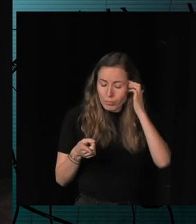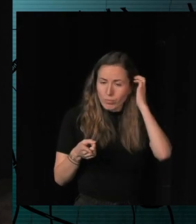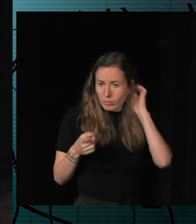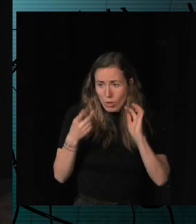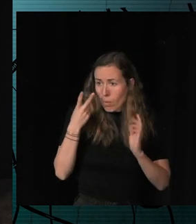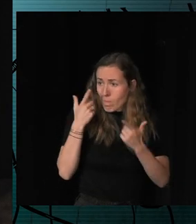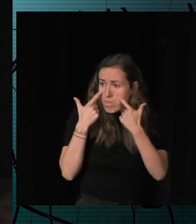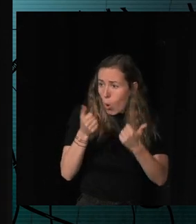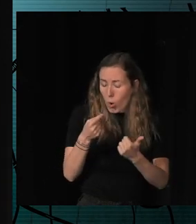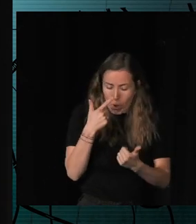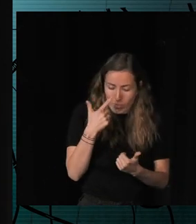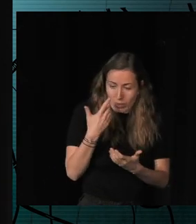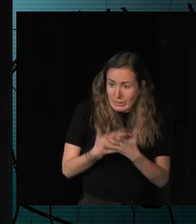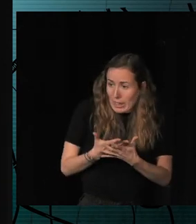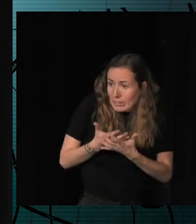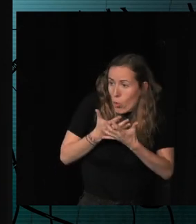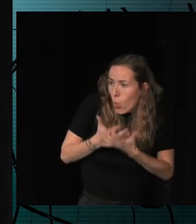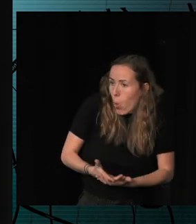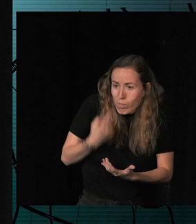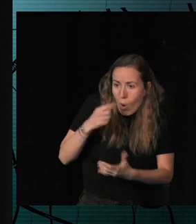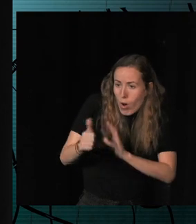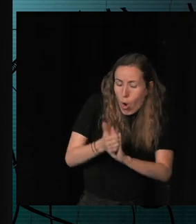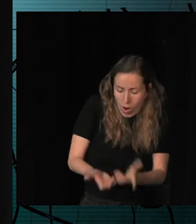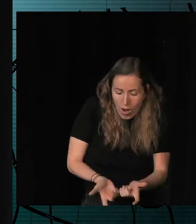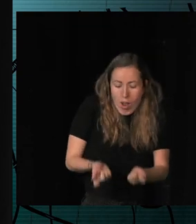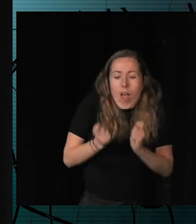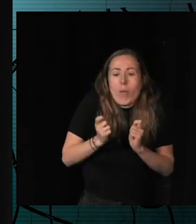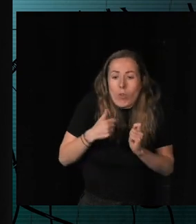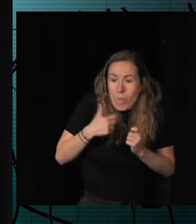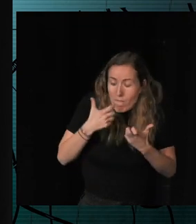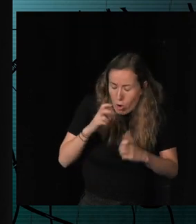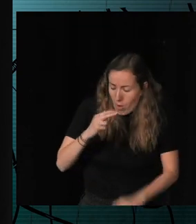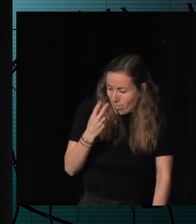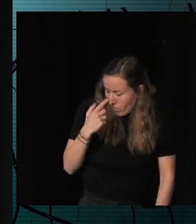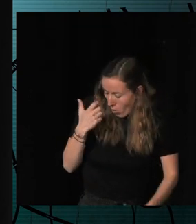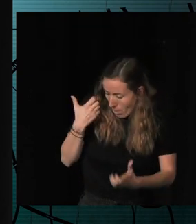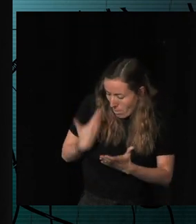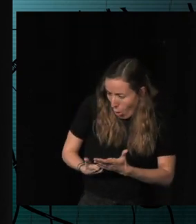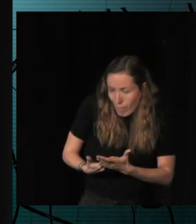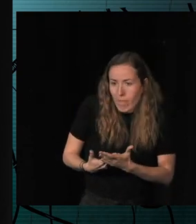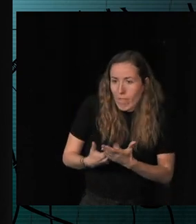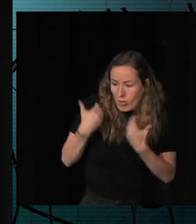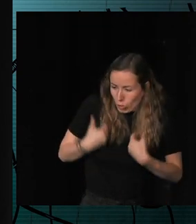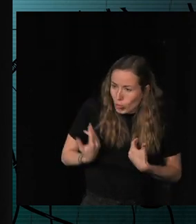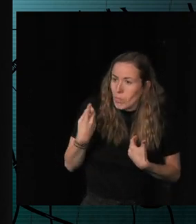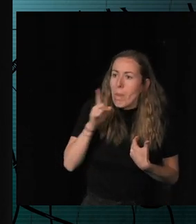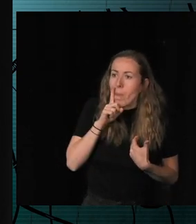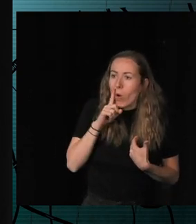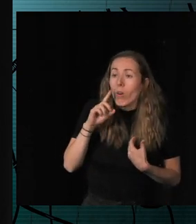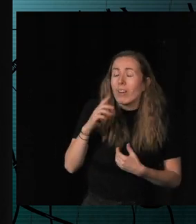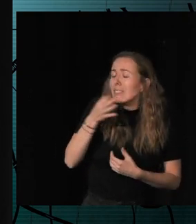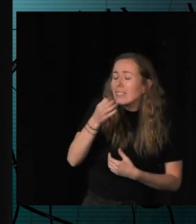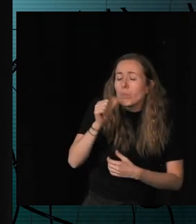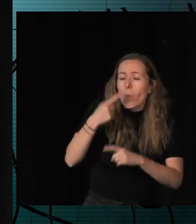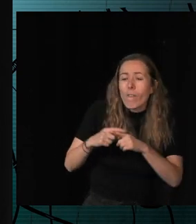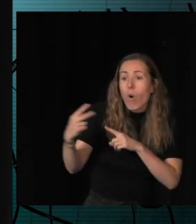longtemps tu vois et une sorte de se prouver à elle-même que c'est absolument sa mère et qu'il n'y a aucune différence elle le dit dès qu'elle a posé les yeux sur elle elle a su que c'était sa mère quoi et